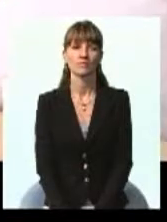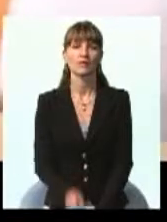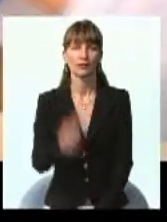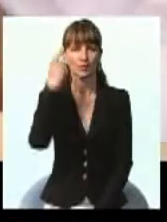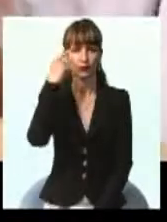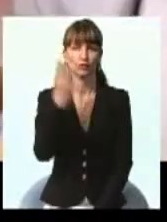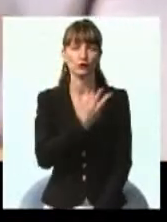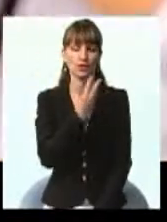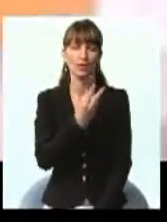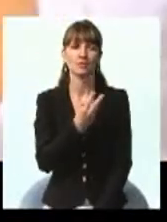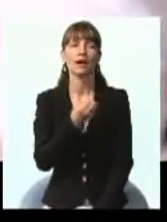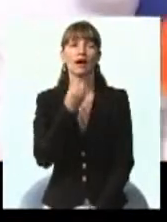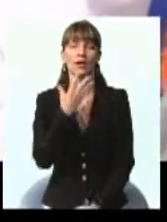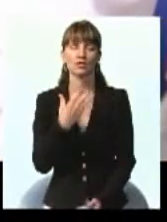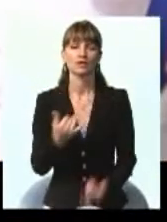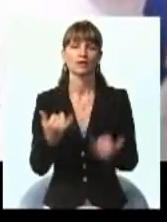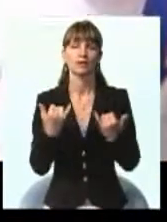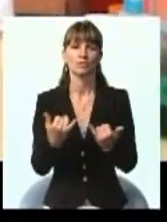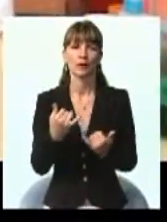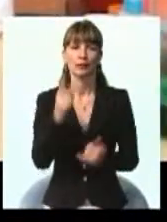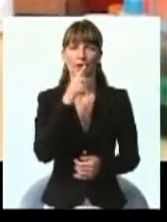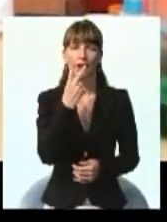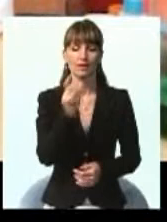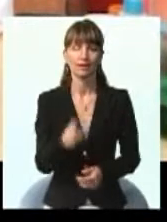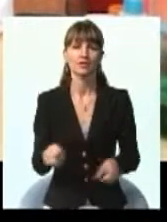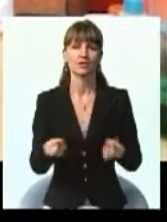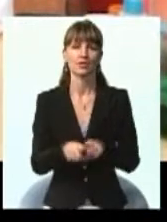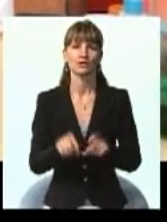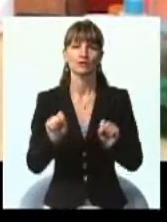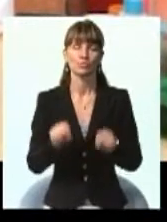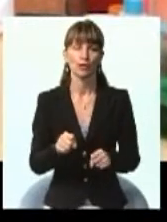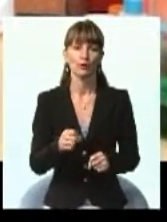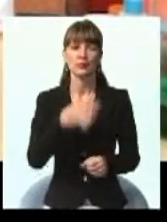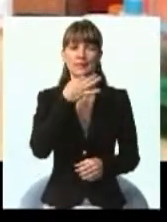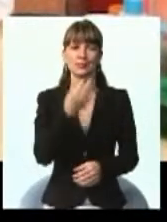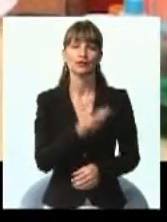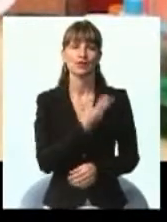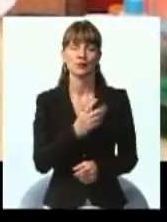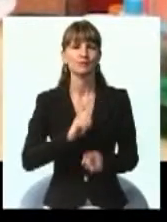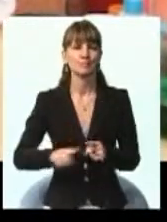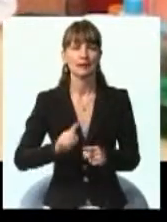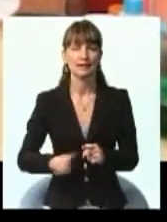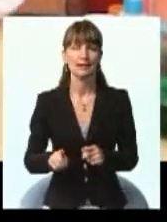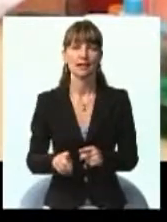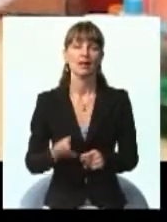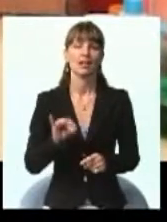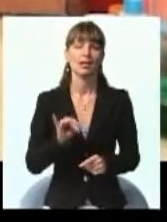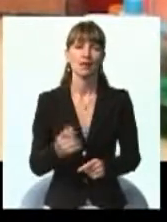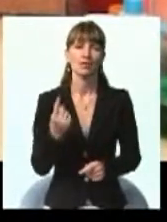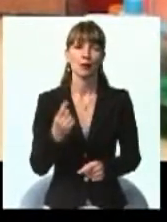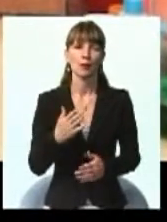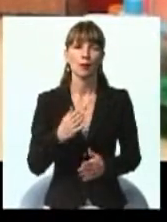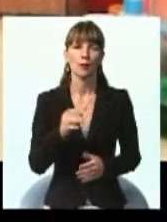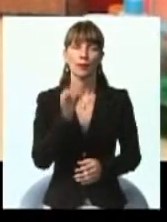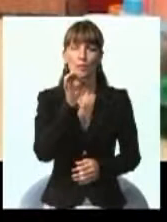Загадали? Дуже добре. А тепер маленькі глядачі також можуть загадати бажання, але швидко-швидко. І також подмухати, і